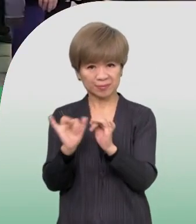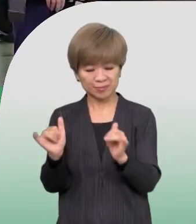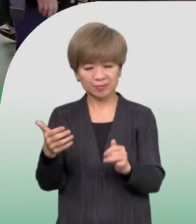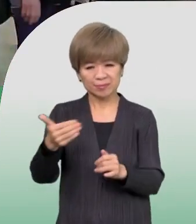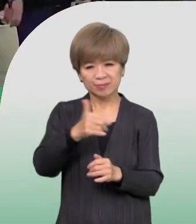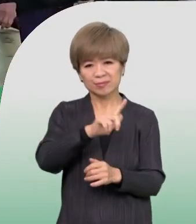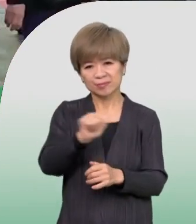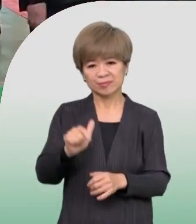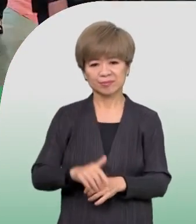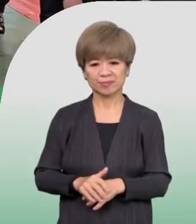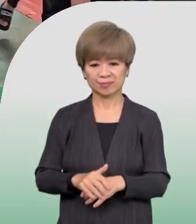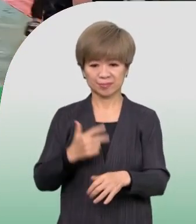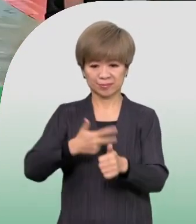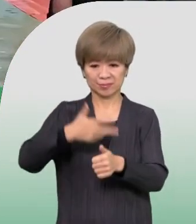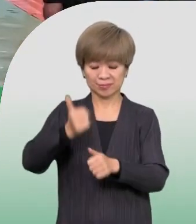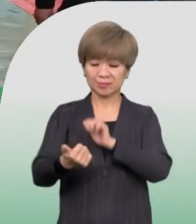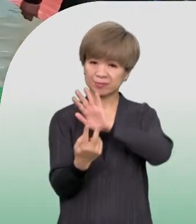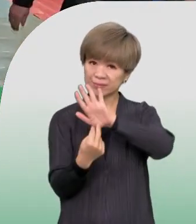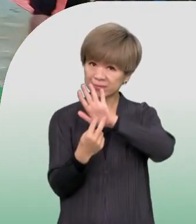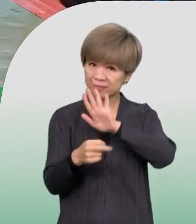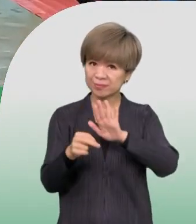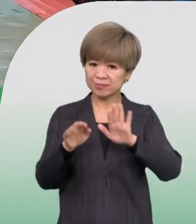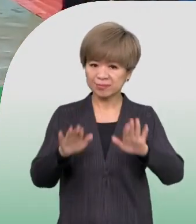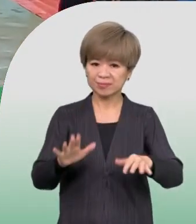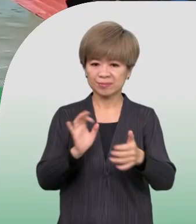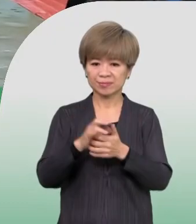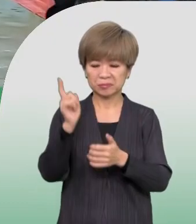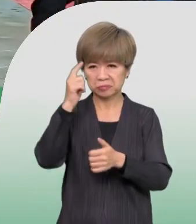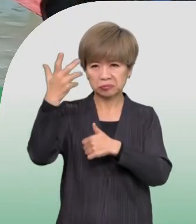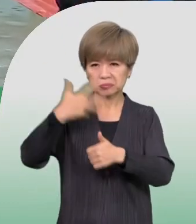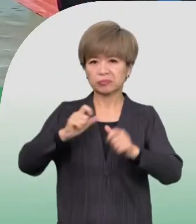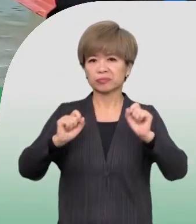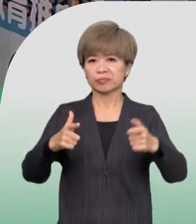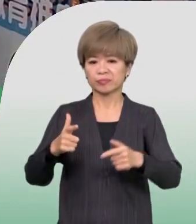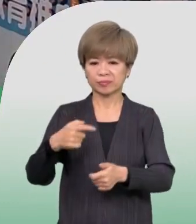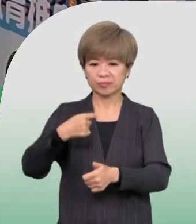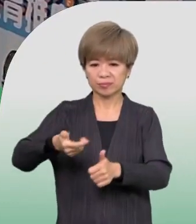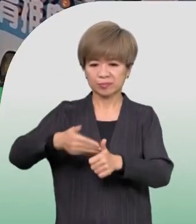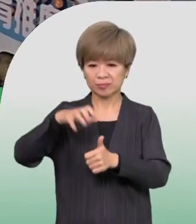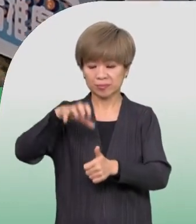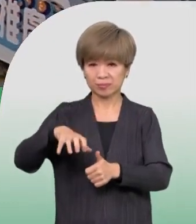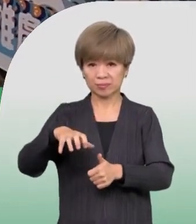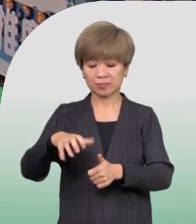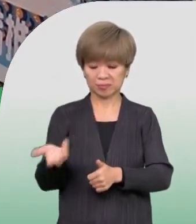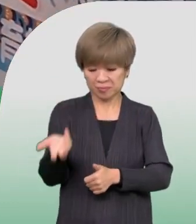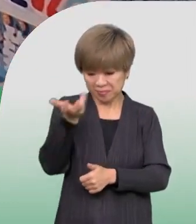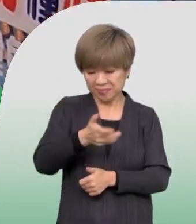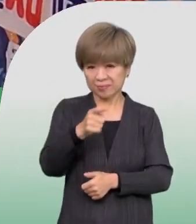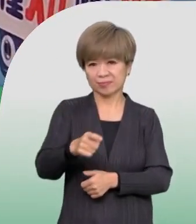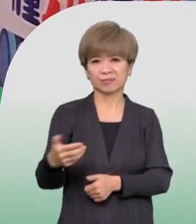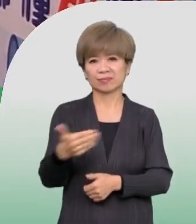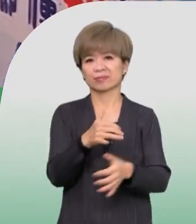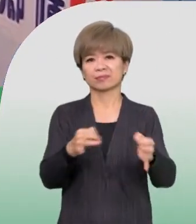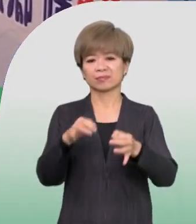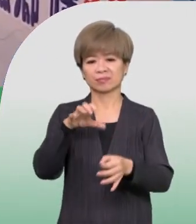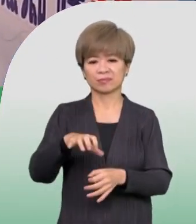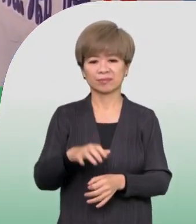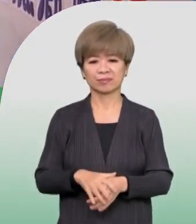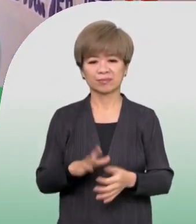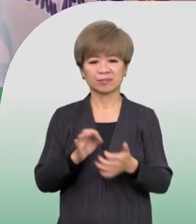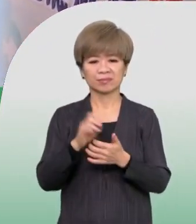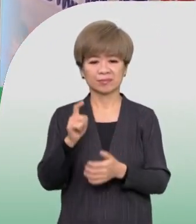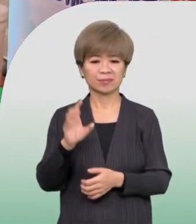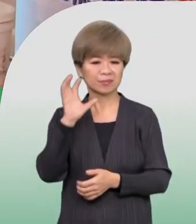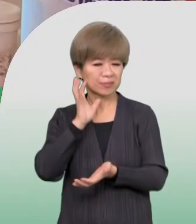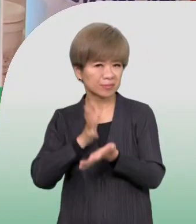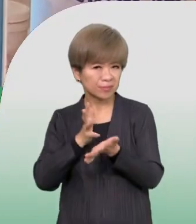品。 李思忠王医生讲，也摆突破传统，同教育现场运动五市场，利用糖果是奇奇的